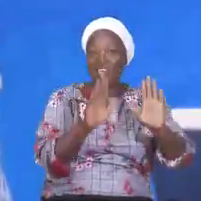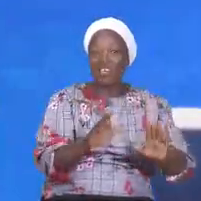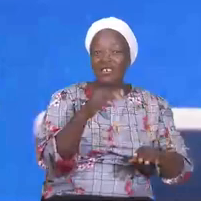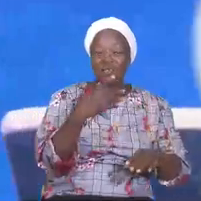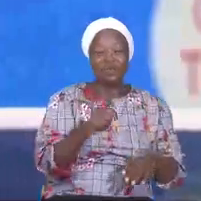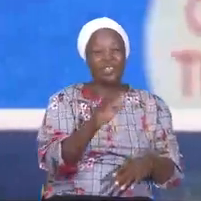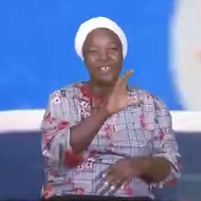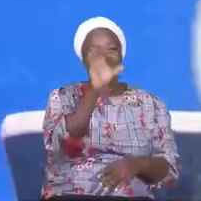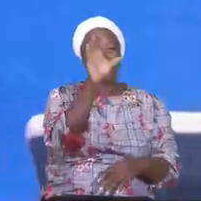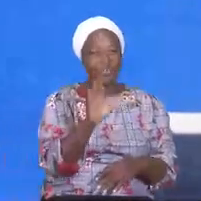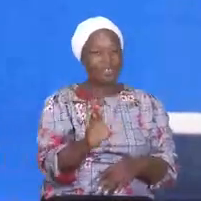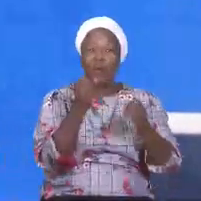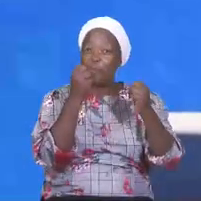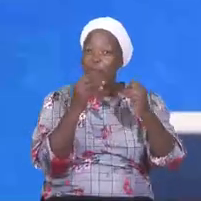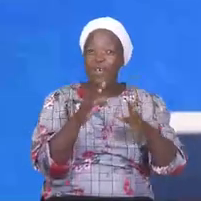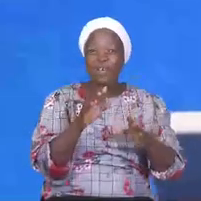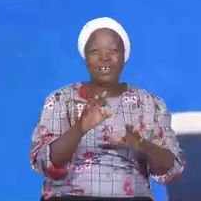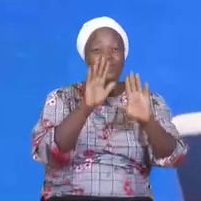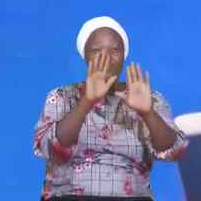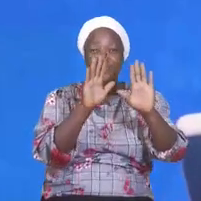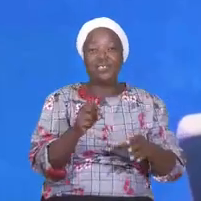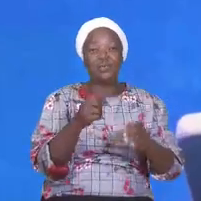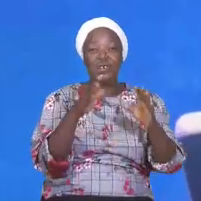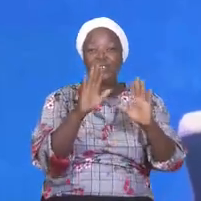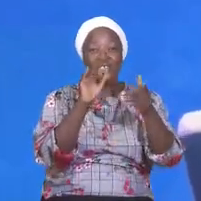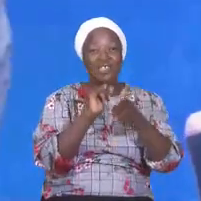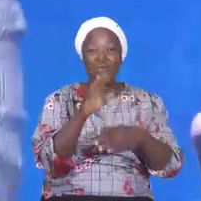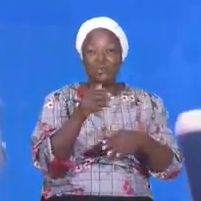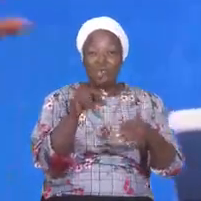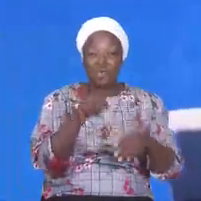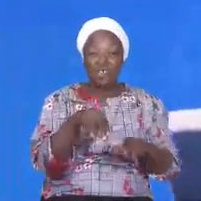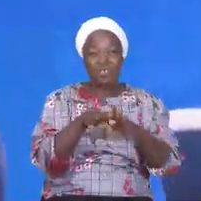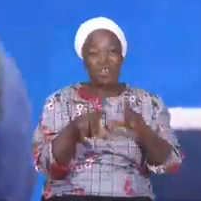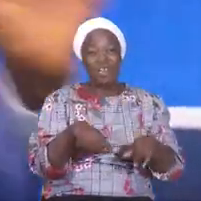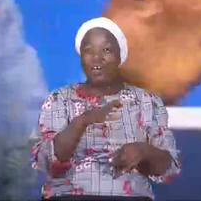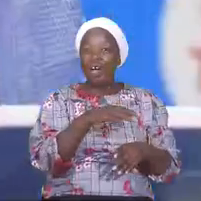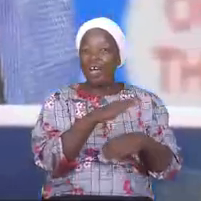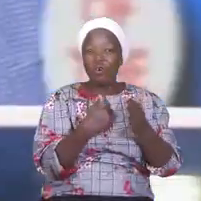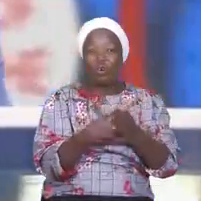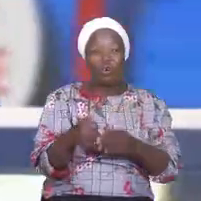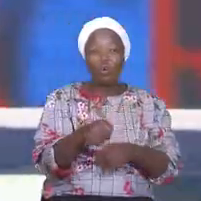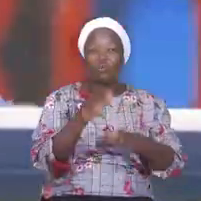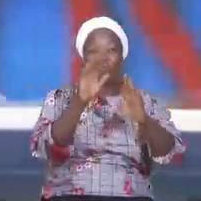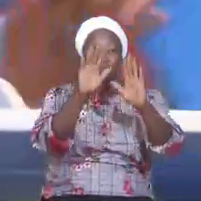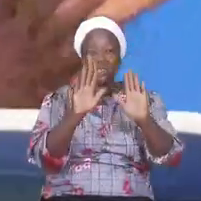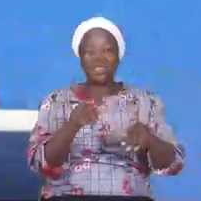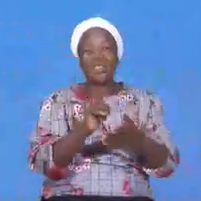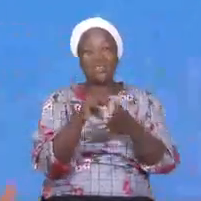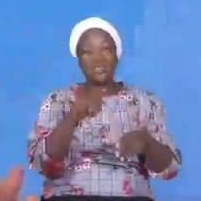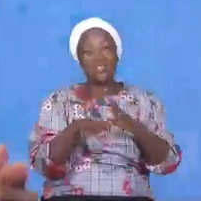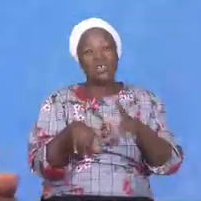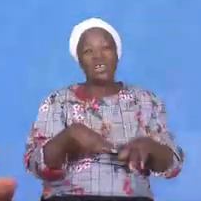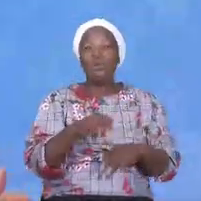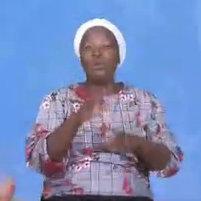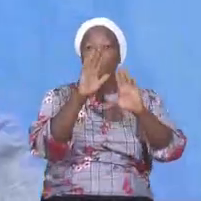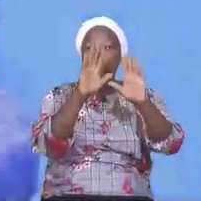Une fois encore, nous venons aux merveilles de la croix. Plusieurs merveilles, toutes les merveilles que